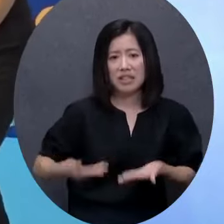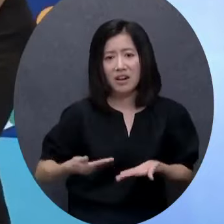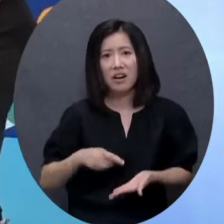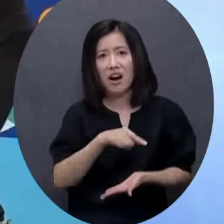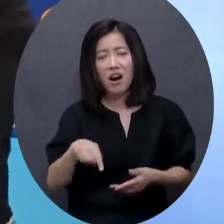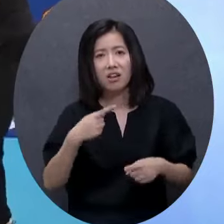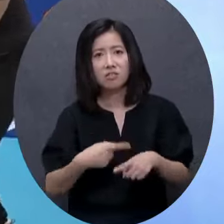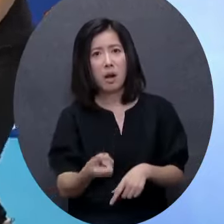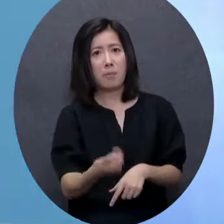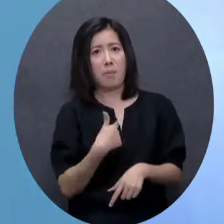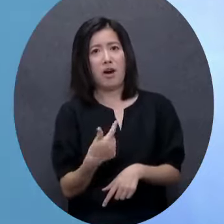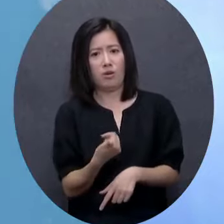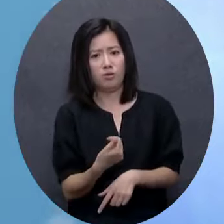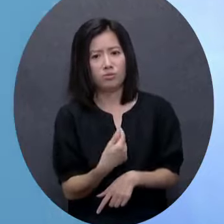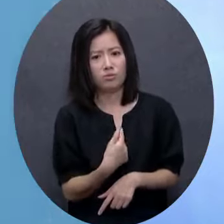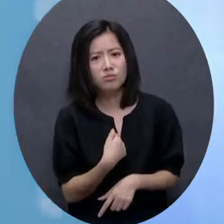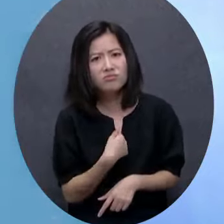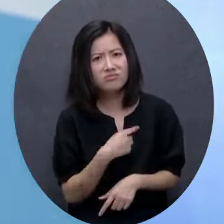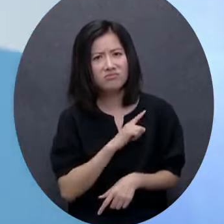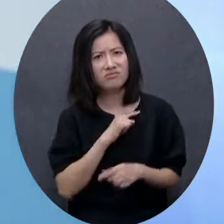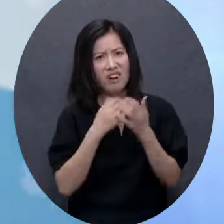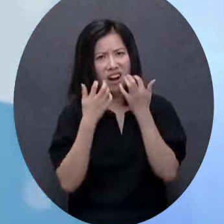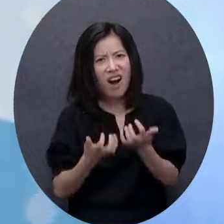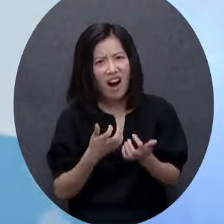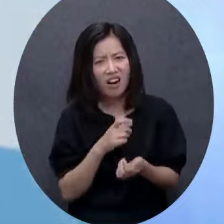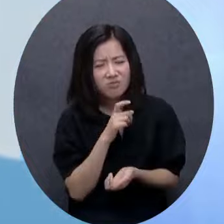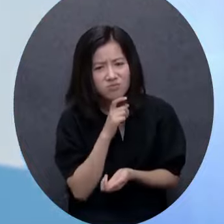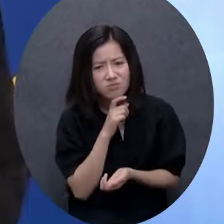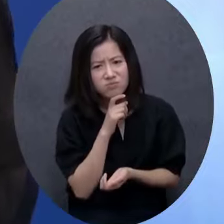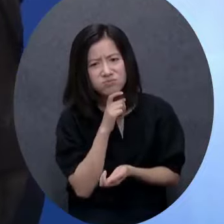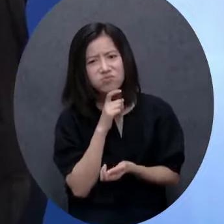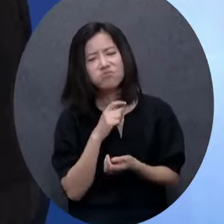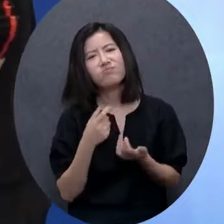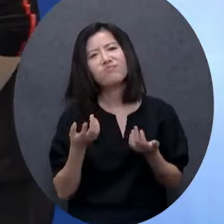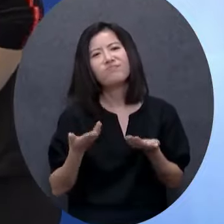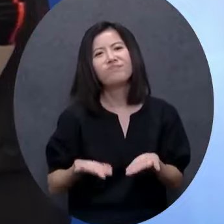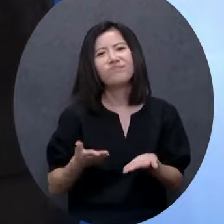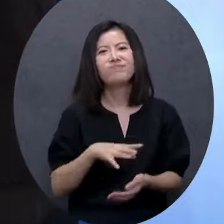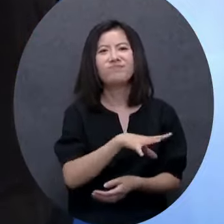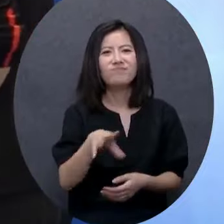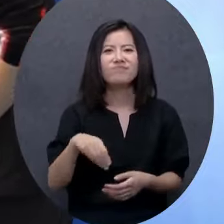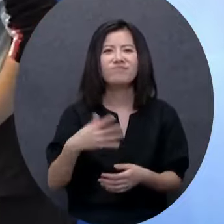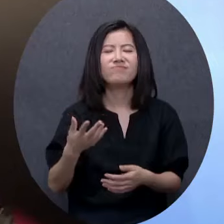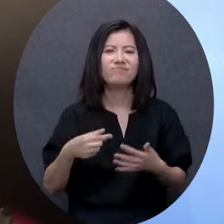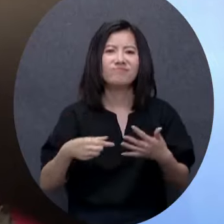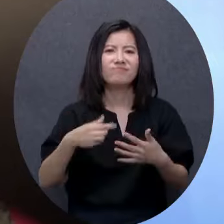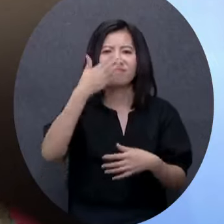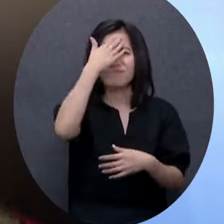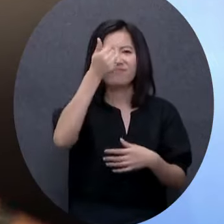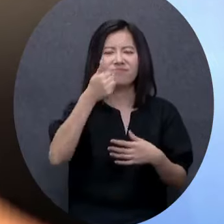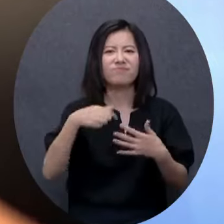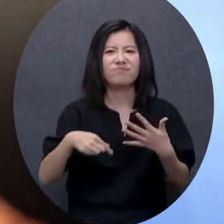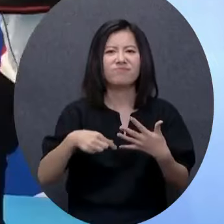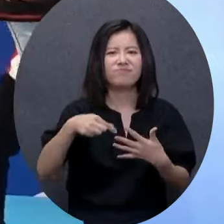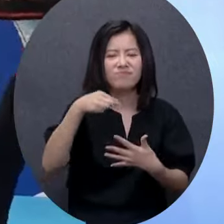我仲好，咁我覺得我就有啲蝕底咯。當然而家運動員越嚟越幸福，咁啊要多